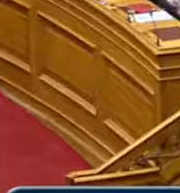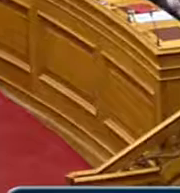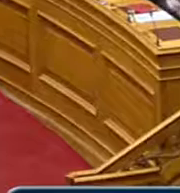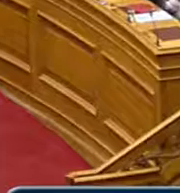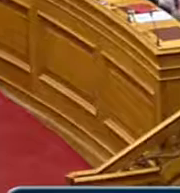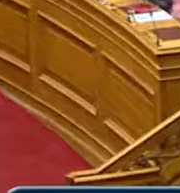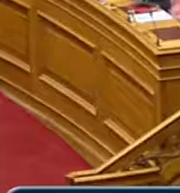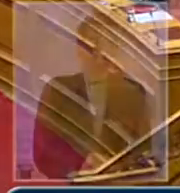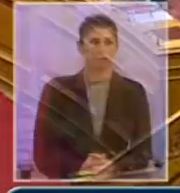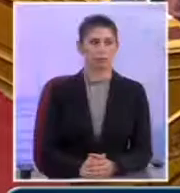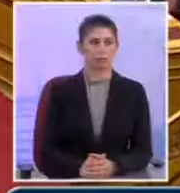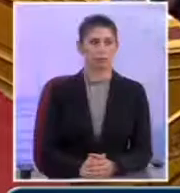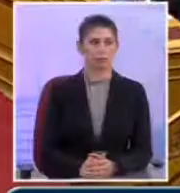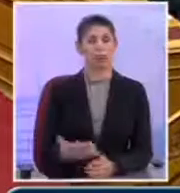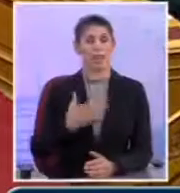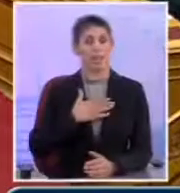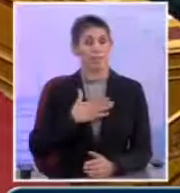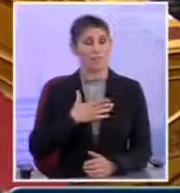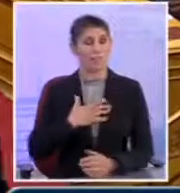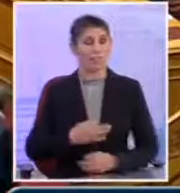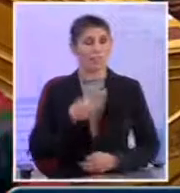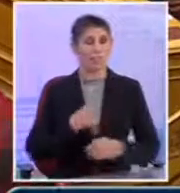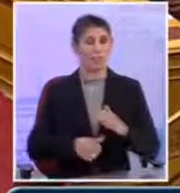Ευχαριστώ κύριε Πρόεδρε που με προσφωνήσατε και με το μικρό μου όνομα.